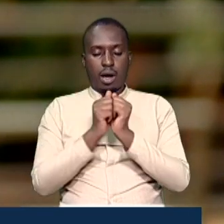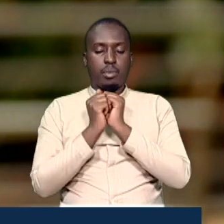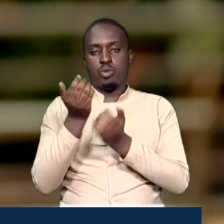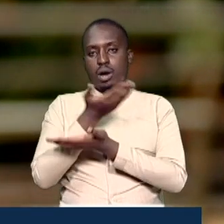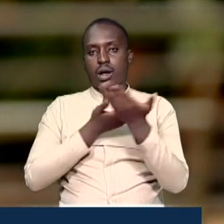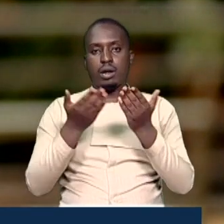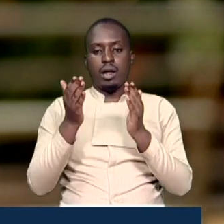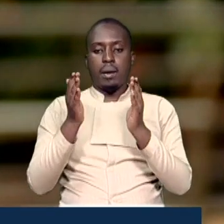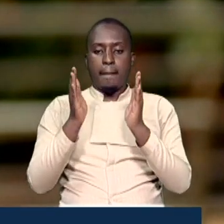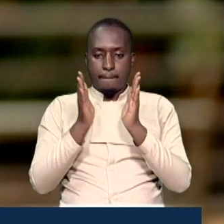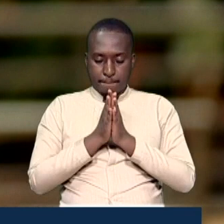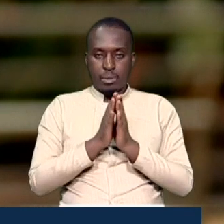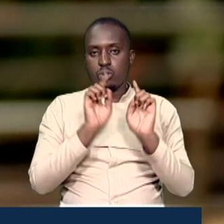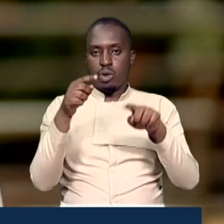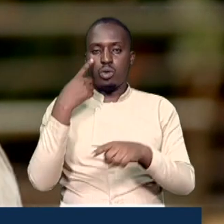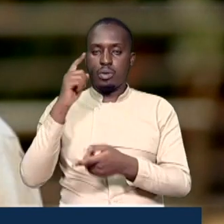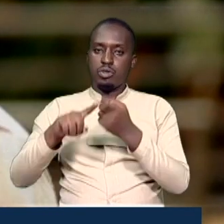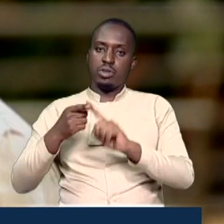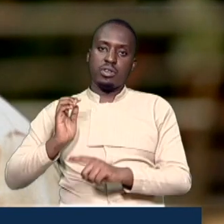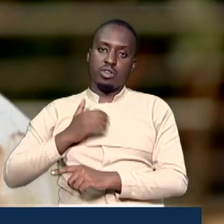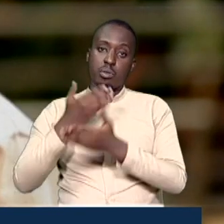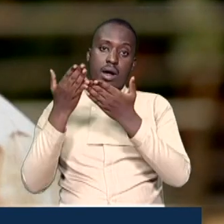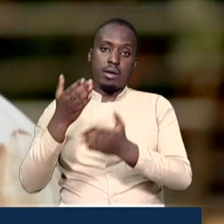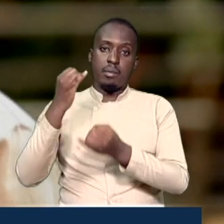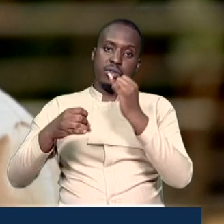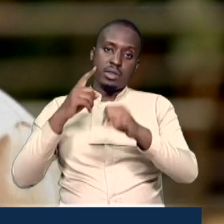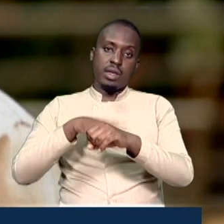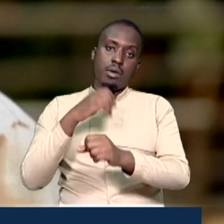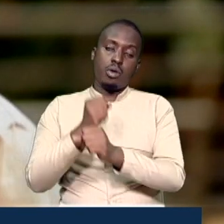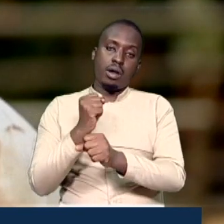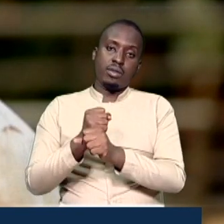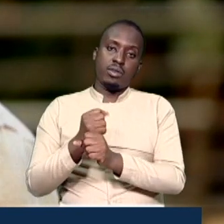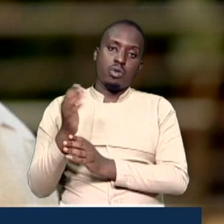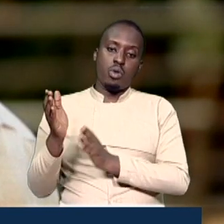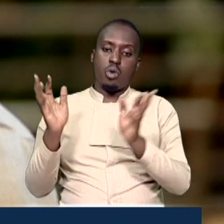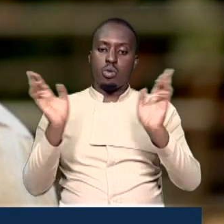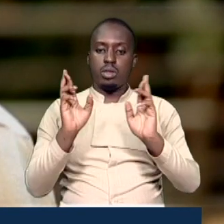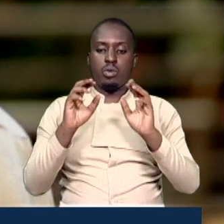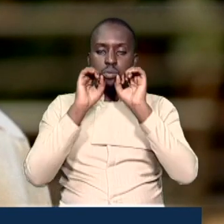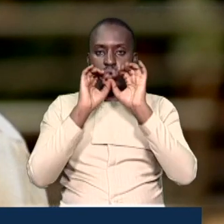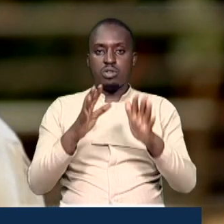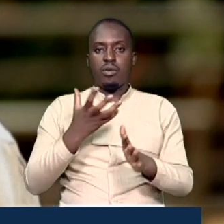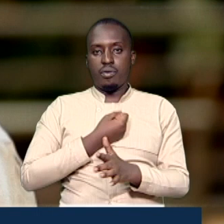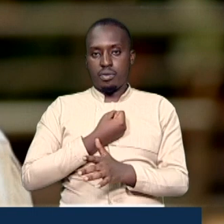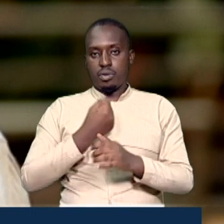all tunasanga abagenzi bacu bari hari bamaze igihe bakora akazi ko kwitegura umugisha twageze u Rwanda